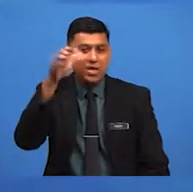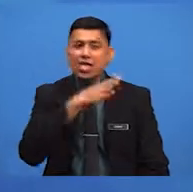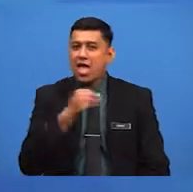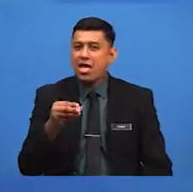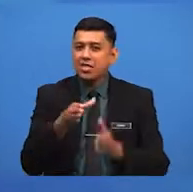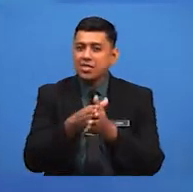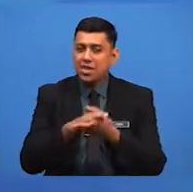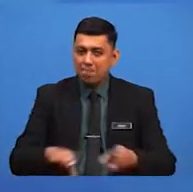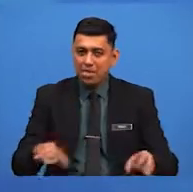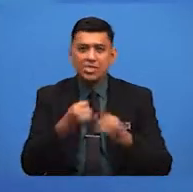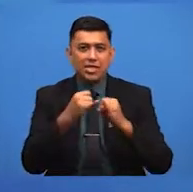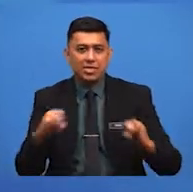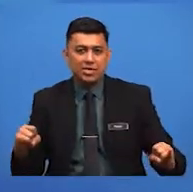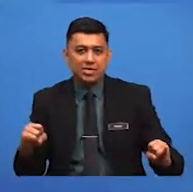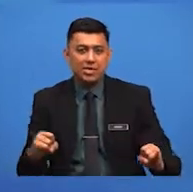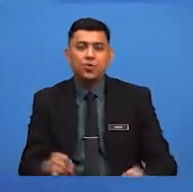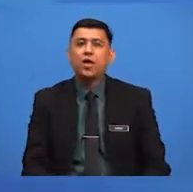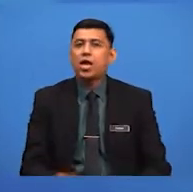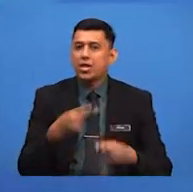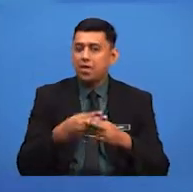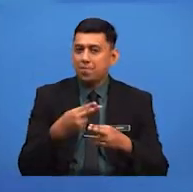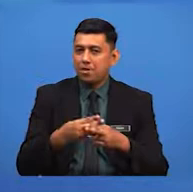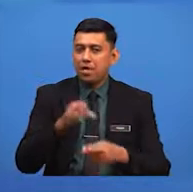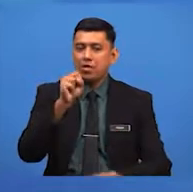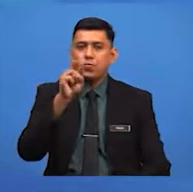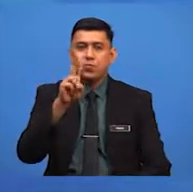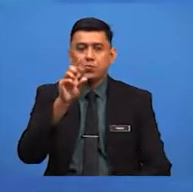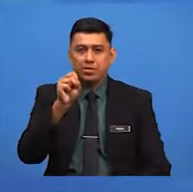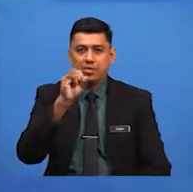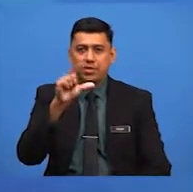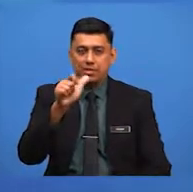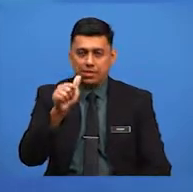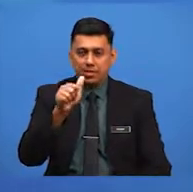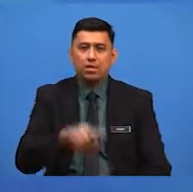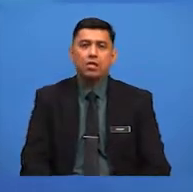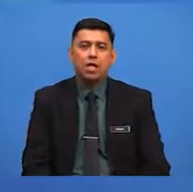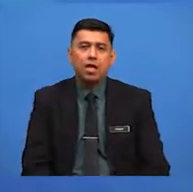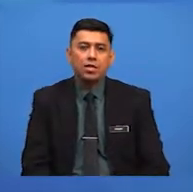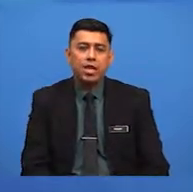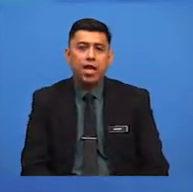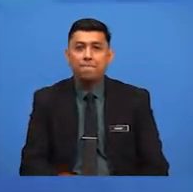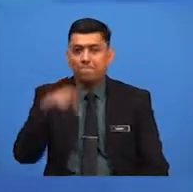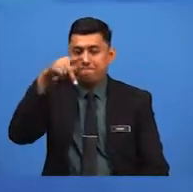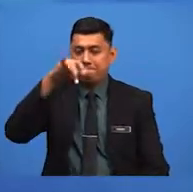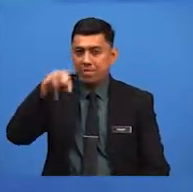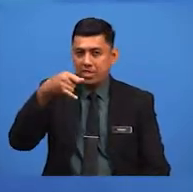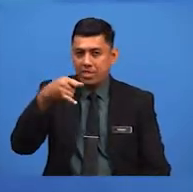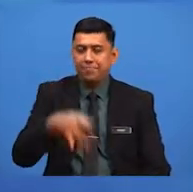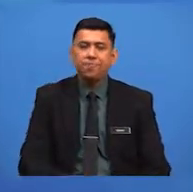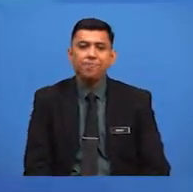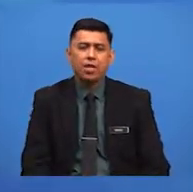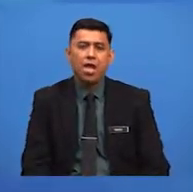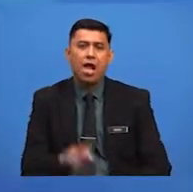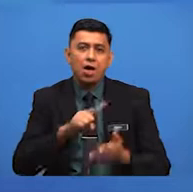Assalamualaikum dan selamat sejahtera. Saya Cikgu Susilawati binti Idris dari SMK Lasal PJ. Apa khabar